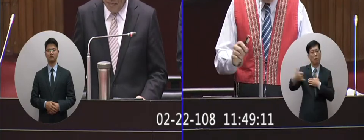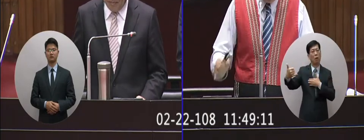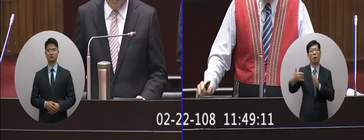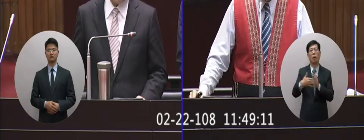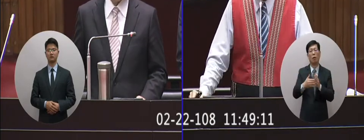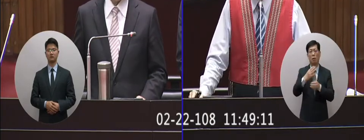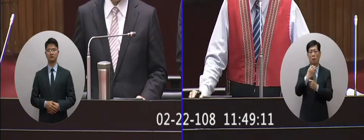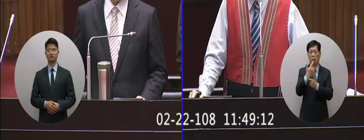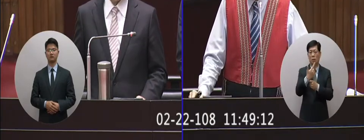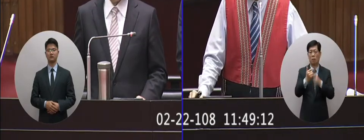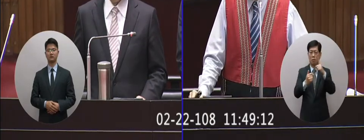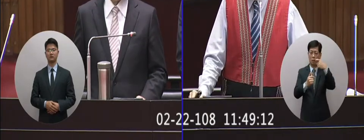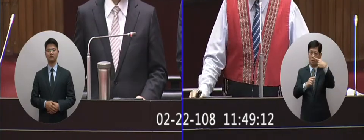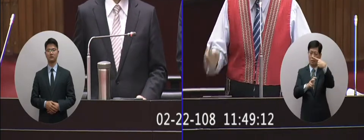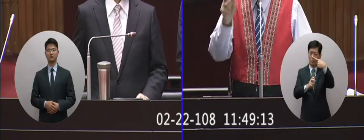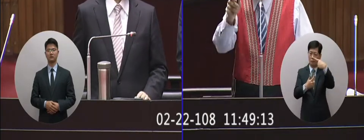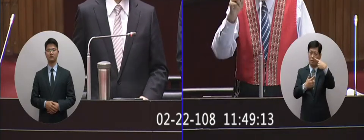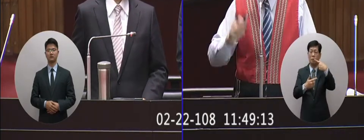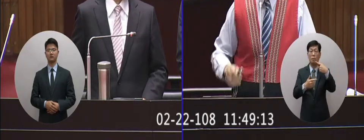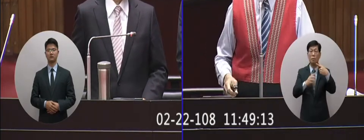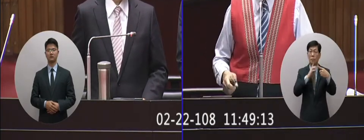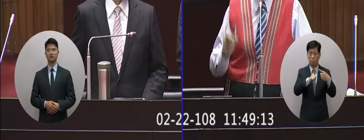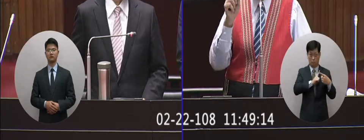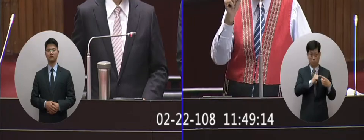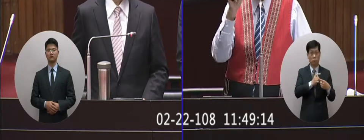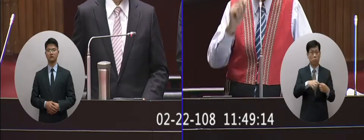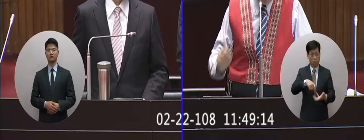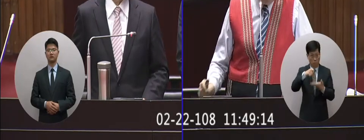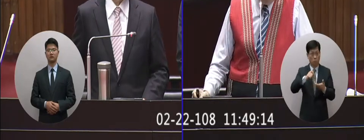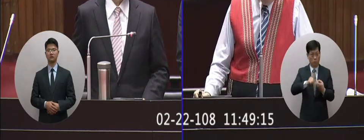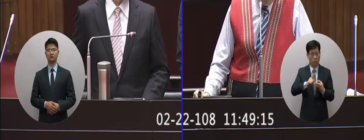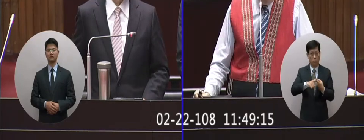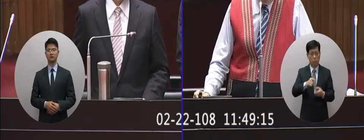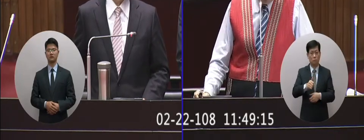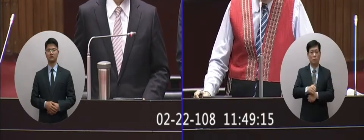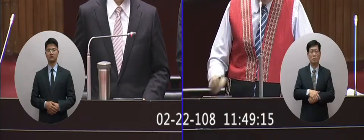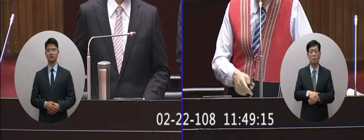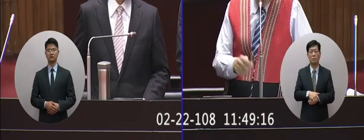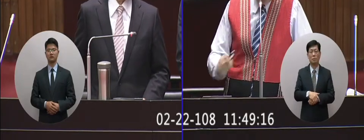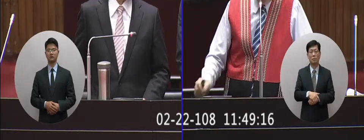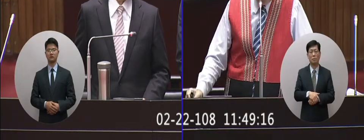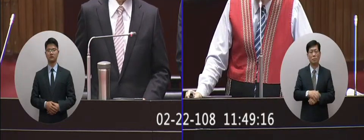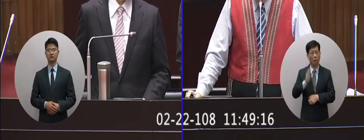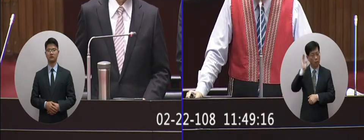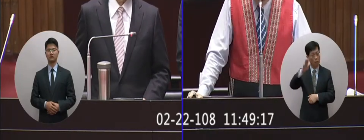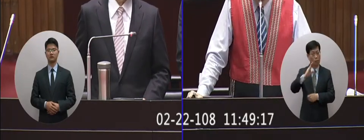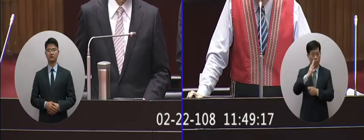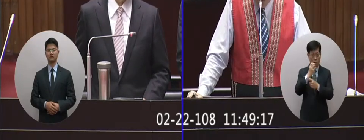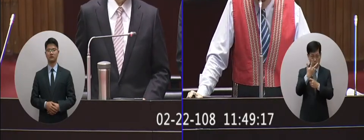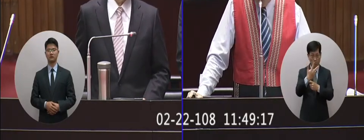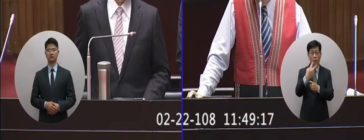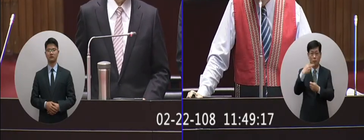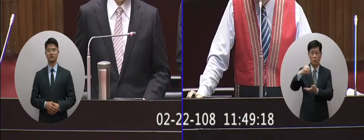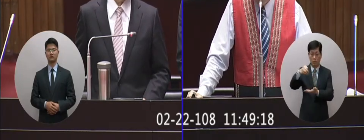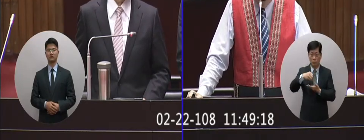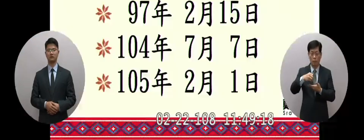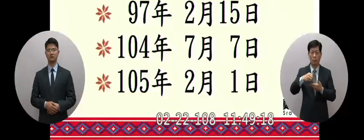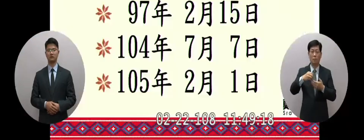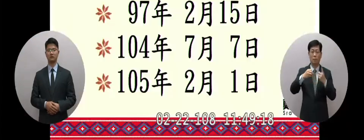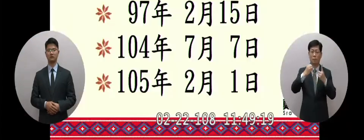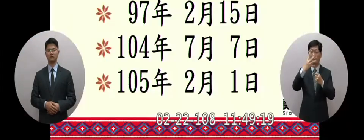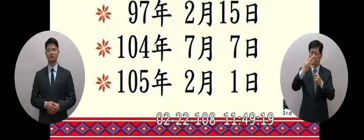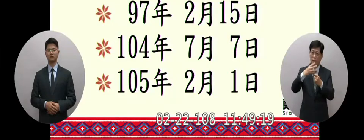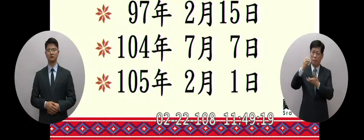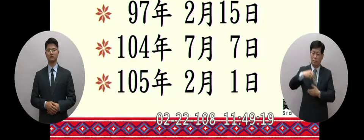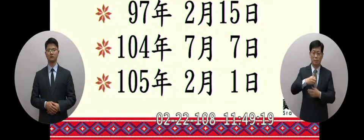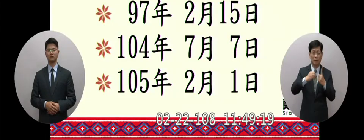啊，1996年11月26日，但是是你完成的这个草案。那后来1997年也送了，1104年也送